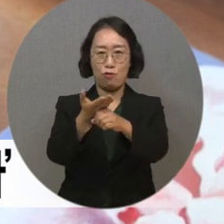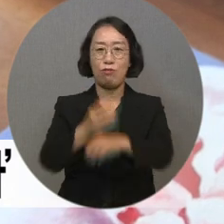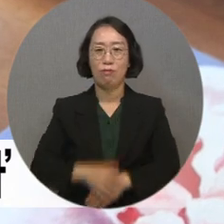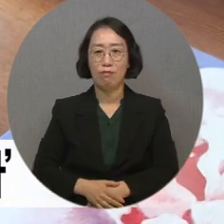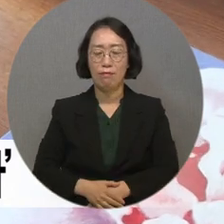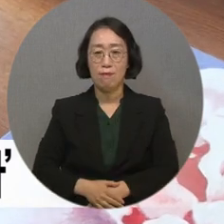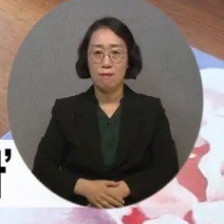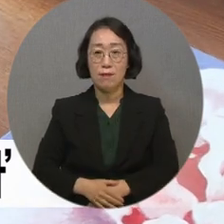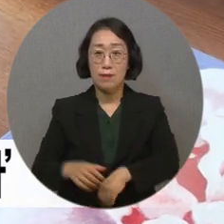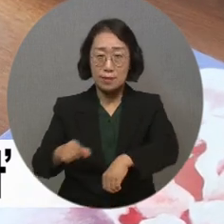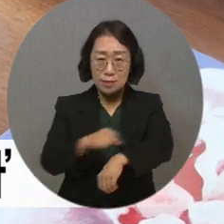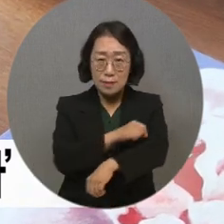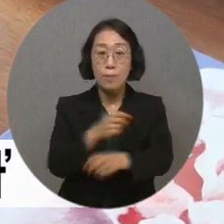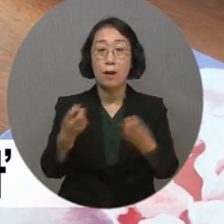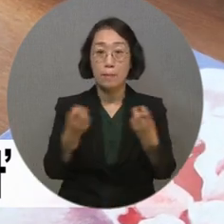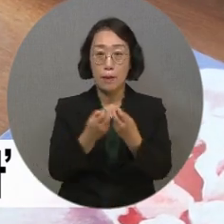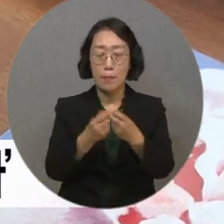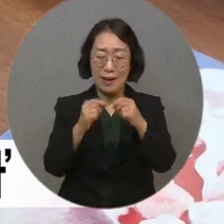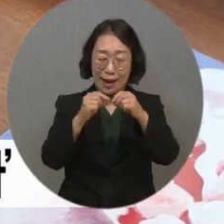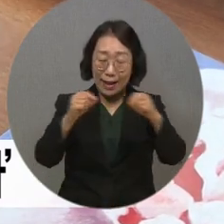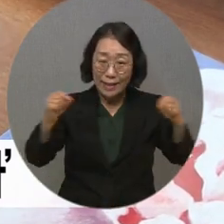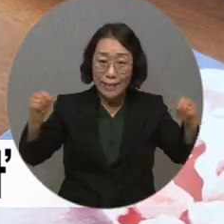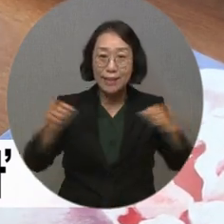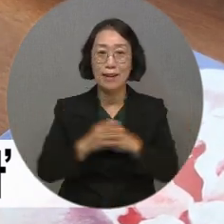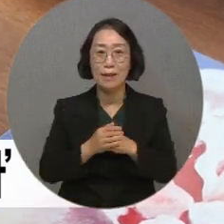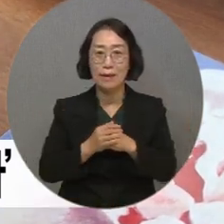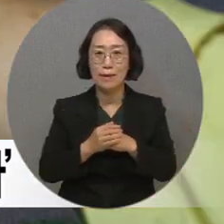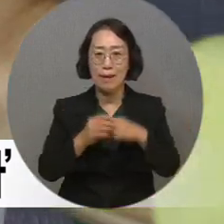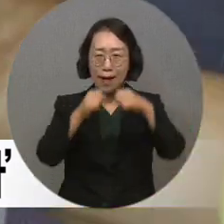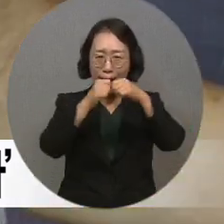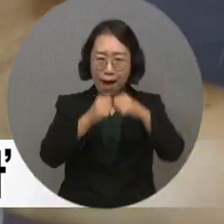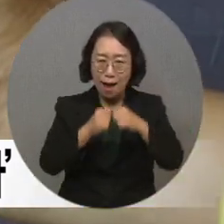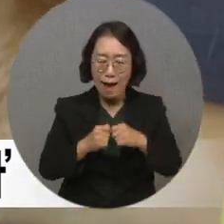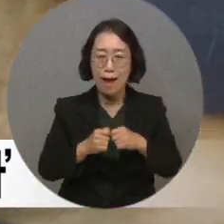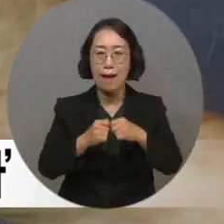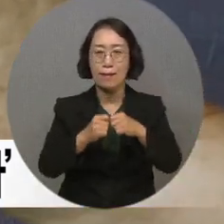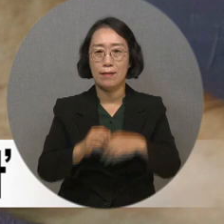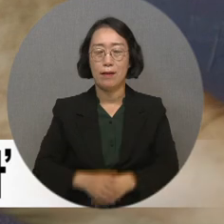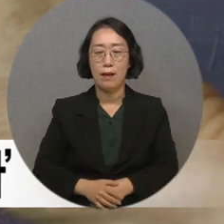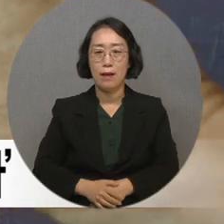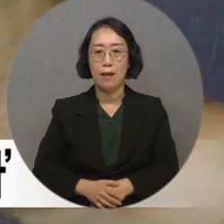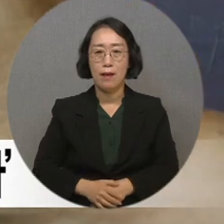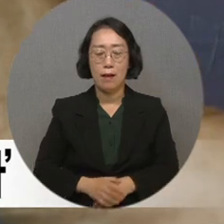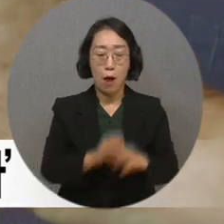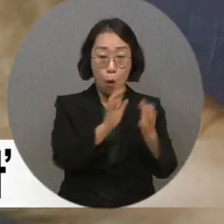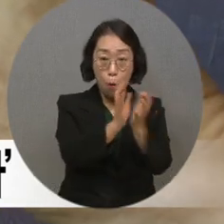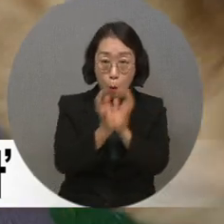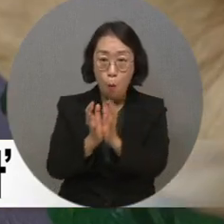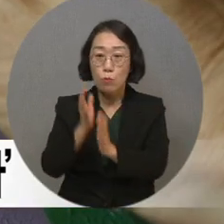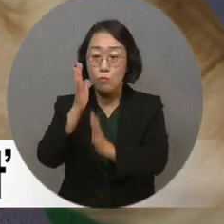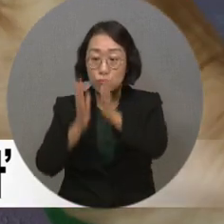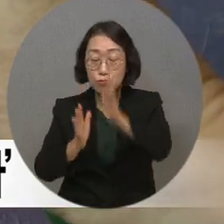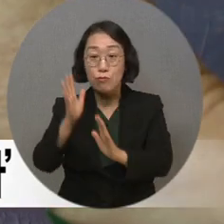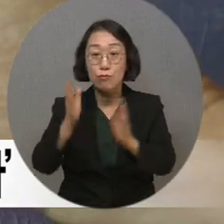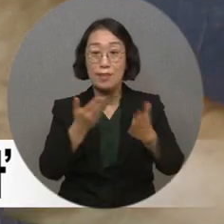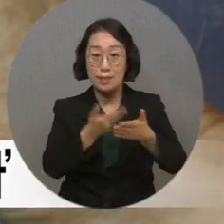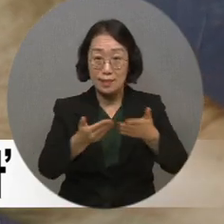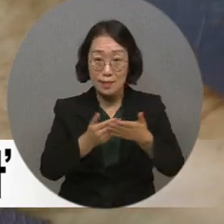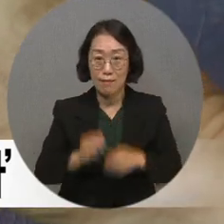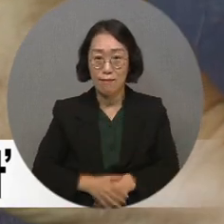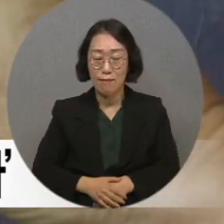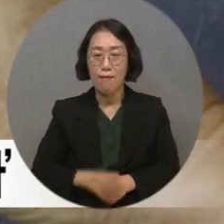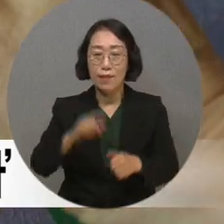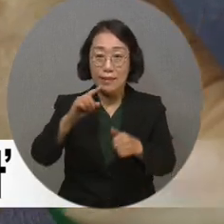특유의 기법을 활용해 가느다란 붓으로 한 올 한 올 세밀하게 꽃과 풀을 그려내 섬세한 자연